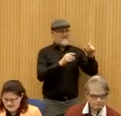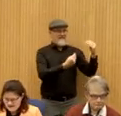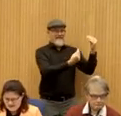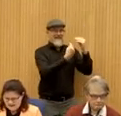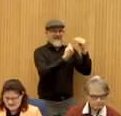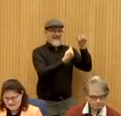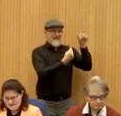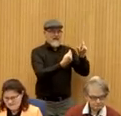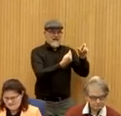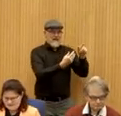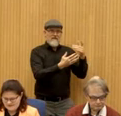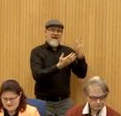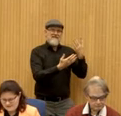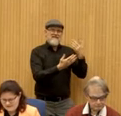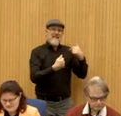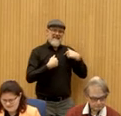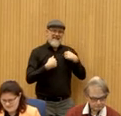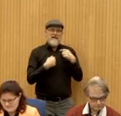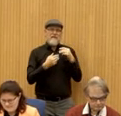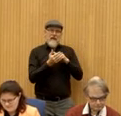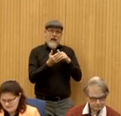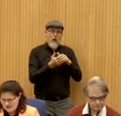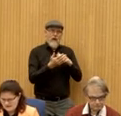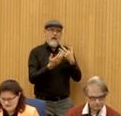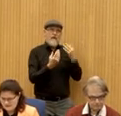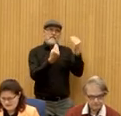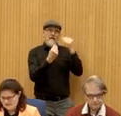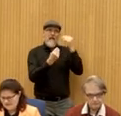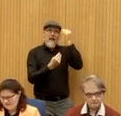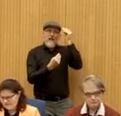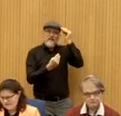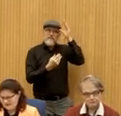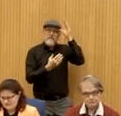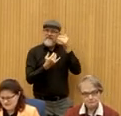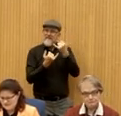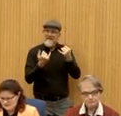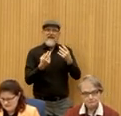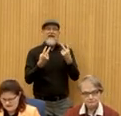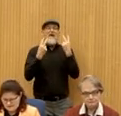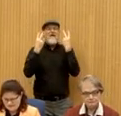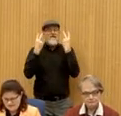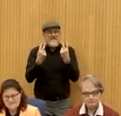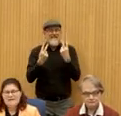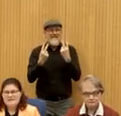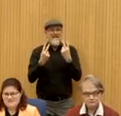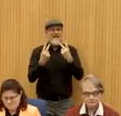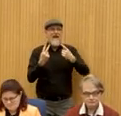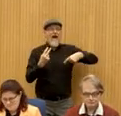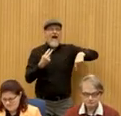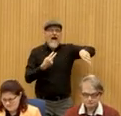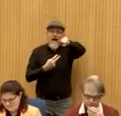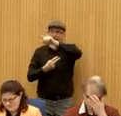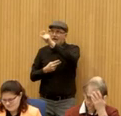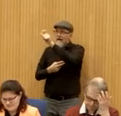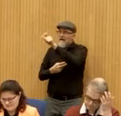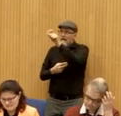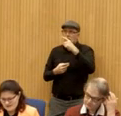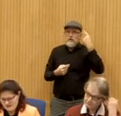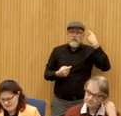was bei meiner Lehre wichtig ist. Es war mir wichtig, dass wir uns alle erstmal kennenlernen, damit wir als Team